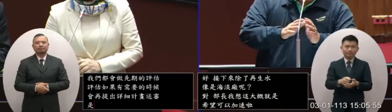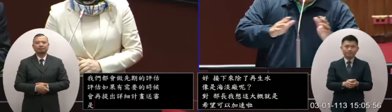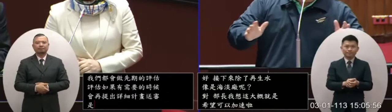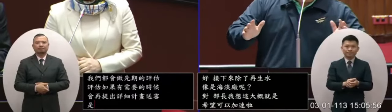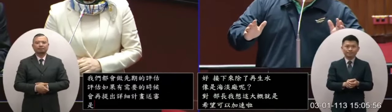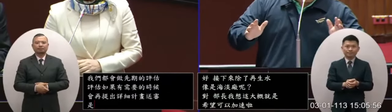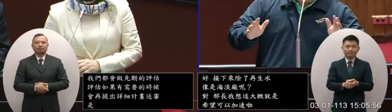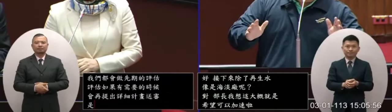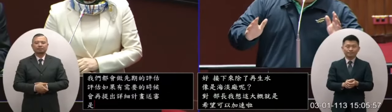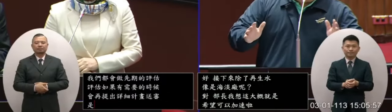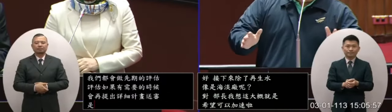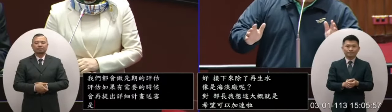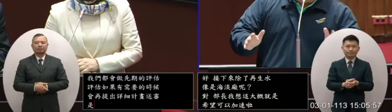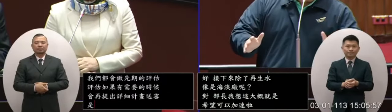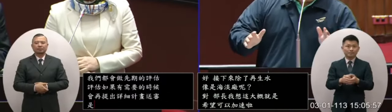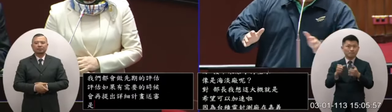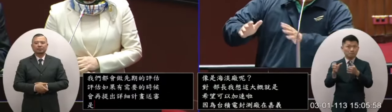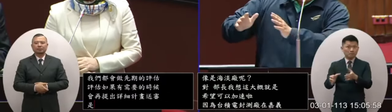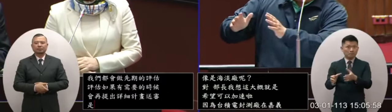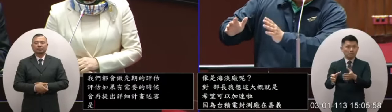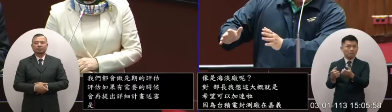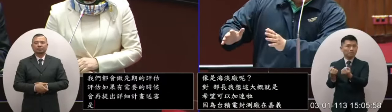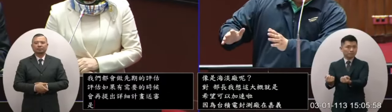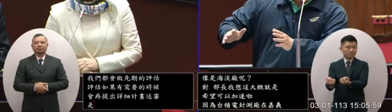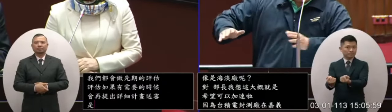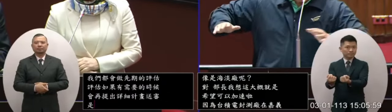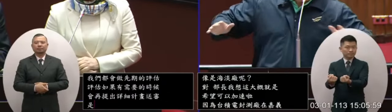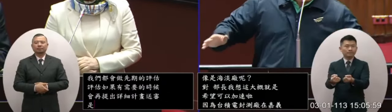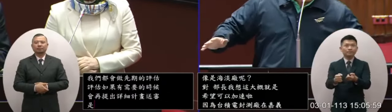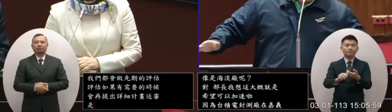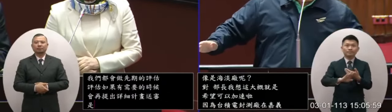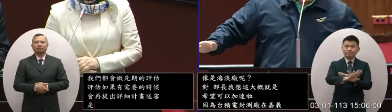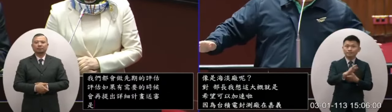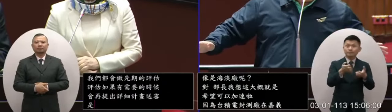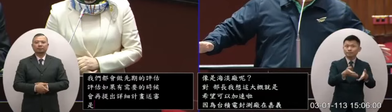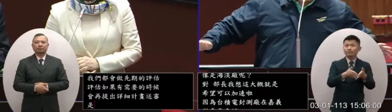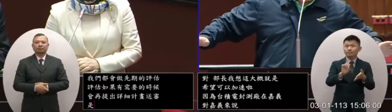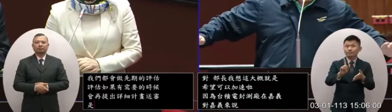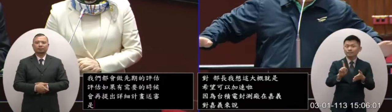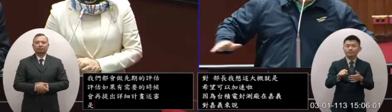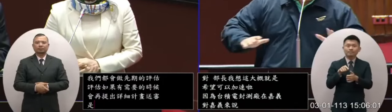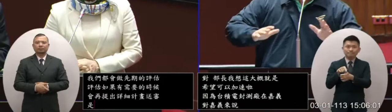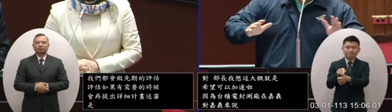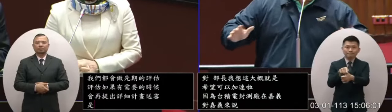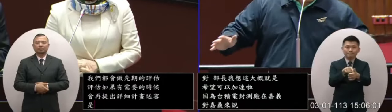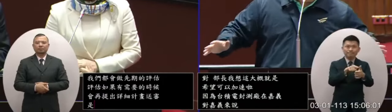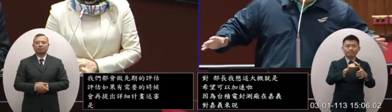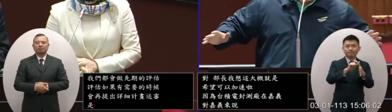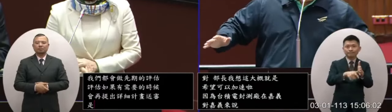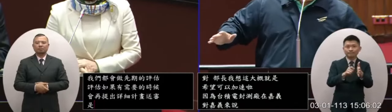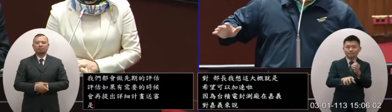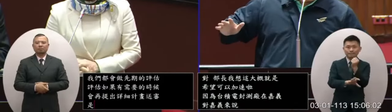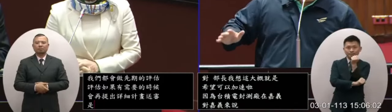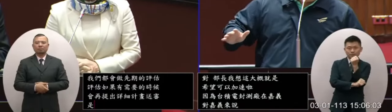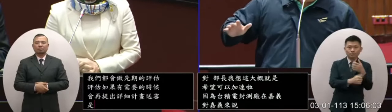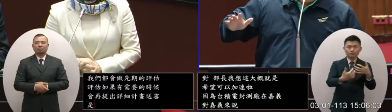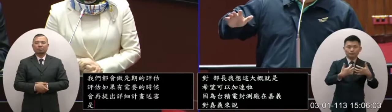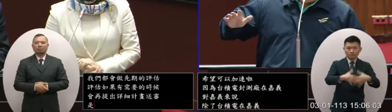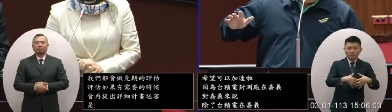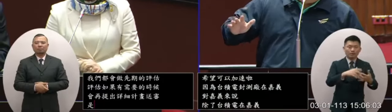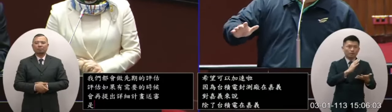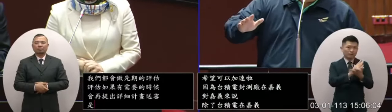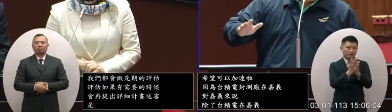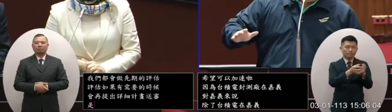义这六个里以外，更加重要的是带动整个嘉义它的基础设施可以朝